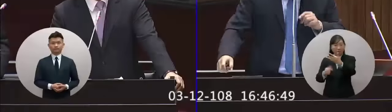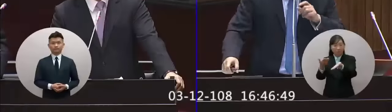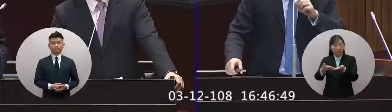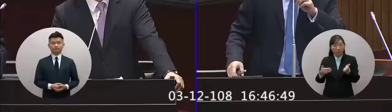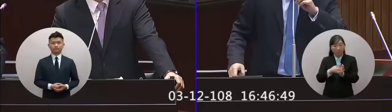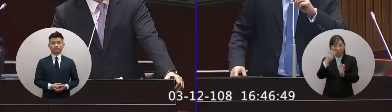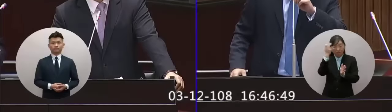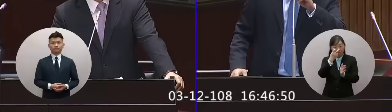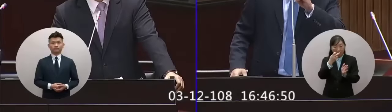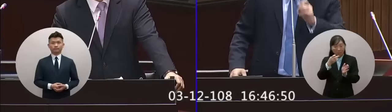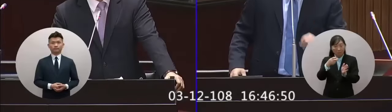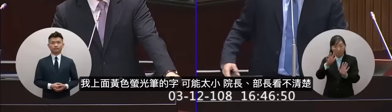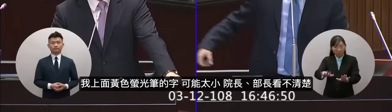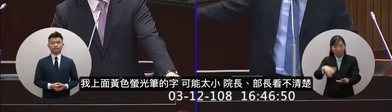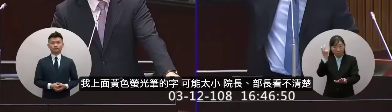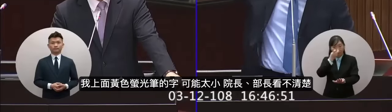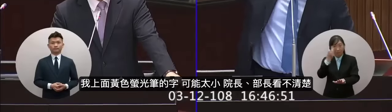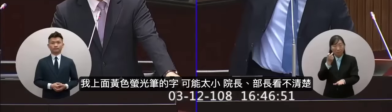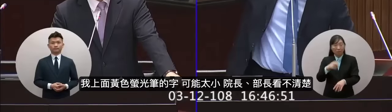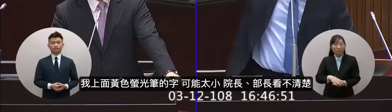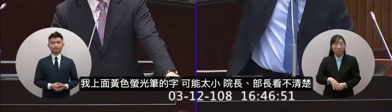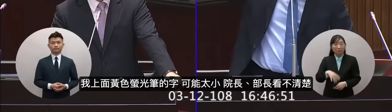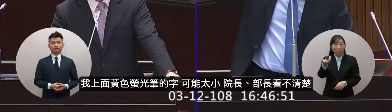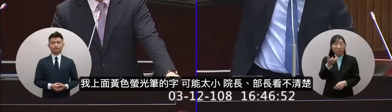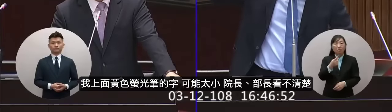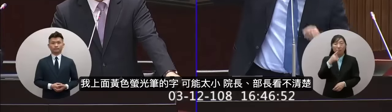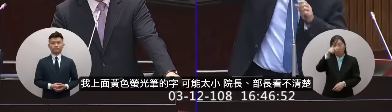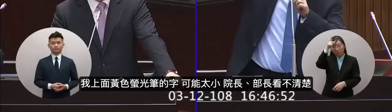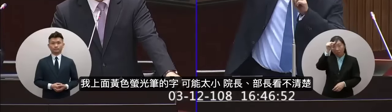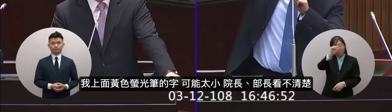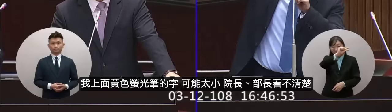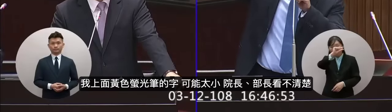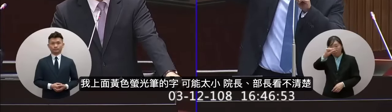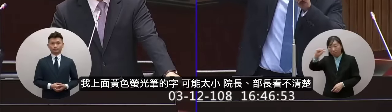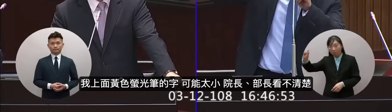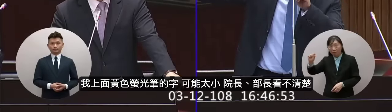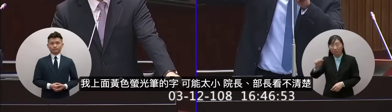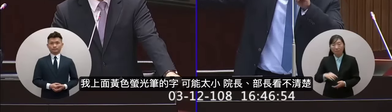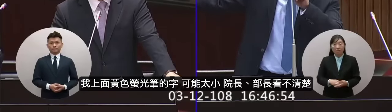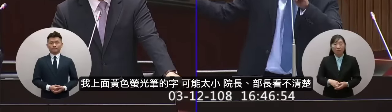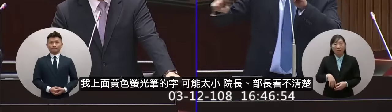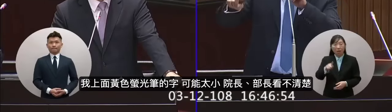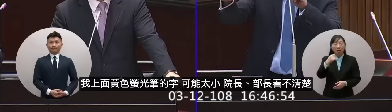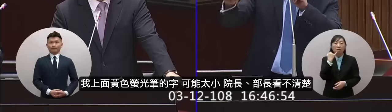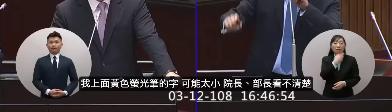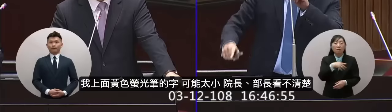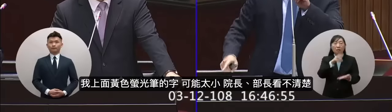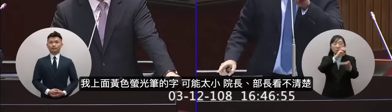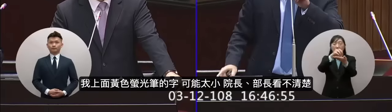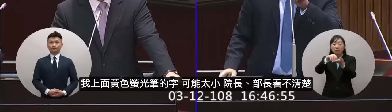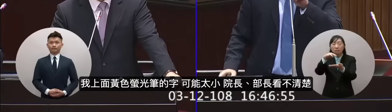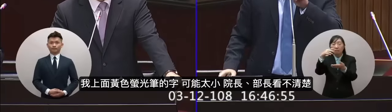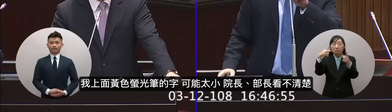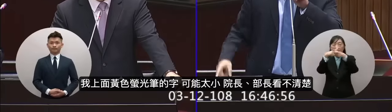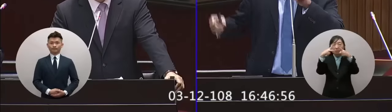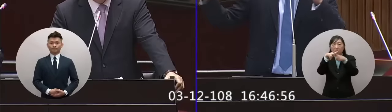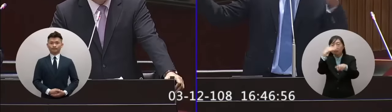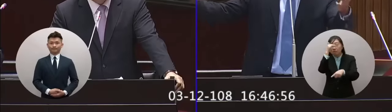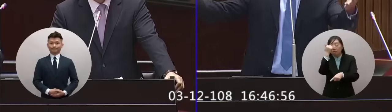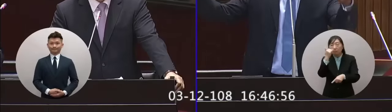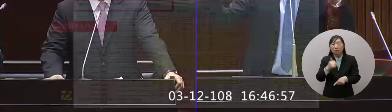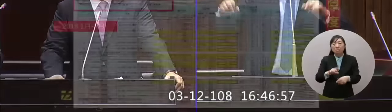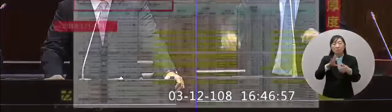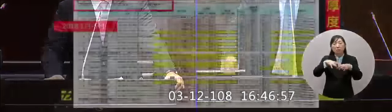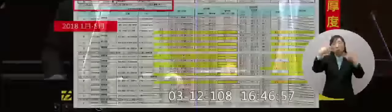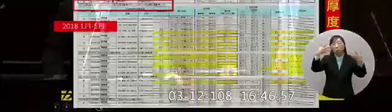下2018年，我上面黄色荧光笔的字可能太小，院长部长看不清楚，因